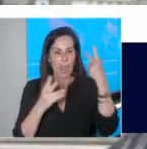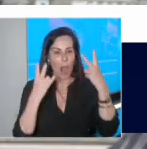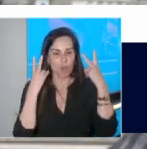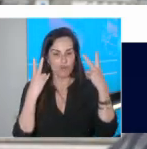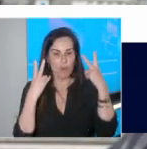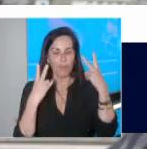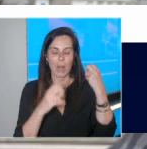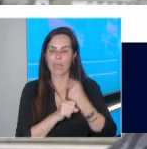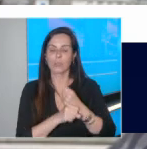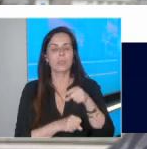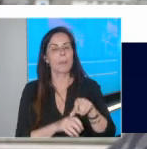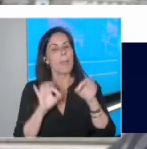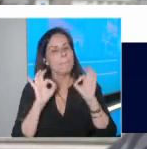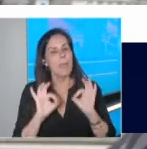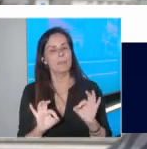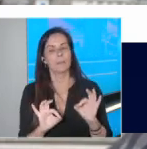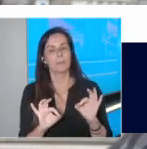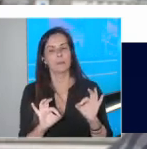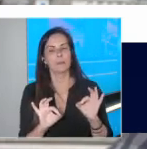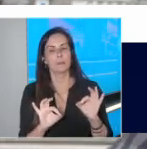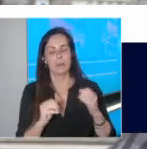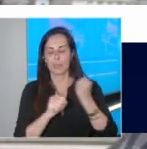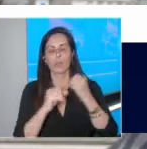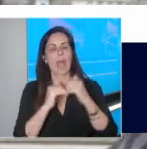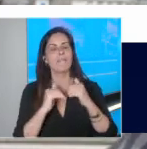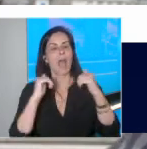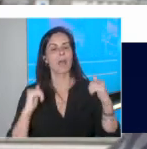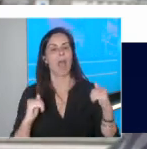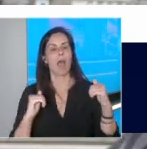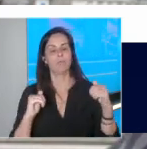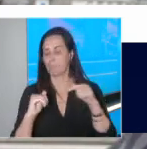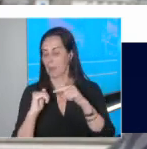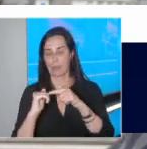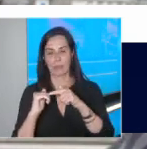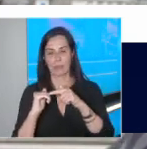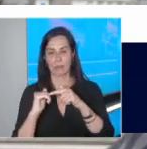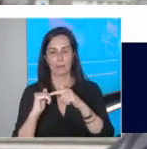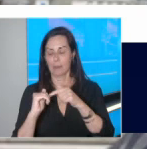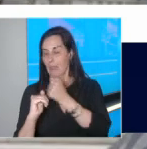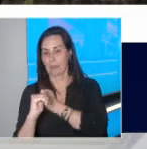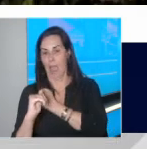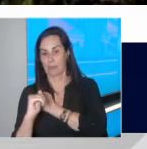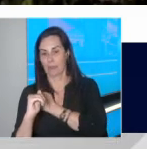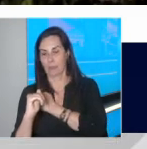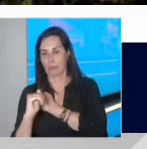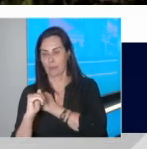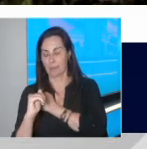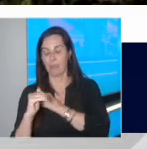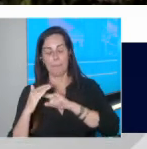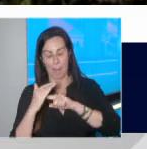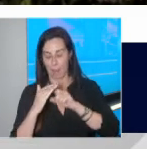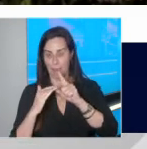להם לבסס, זה באמת את ההפרדה. את ההפרדה בעצם בין הדת, ואני מדגיש